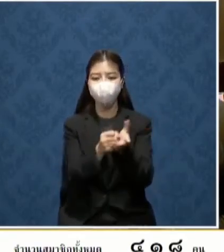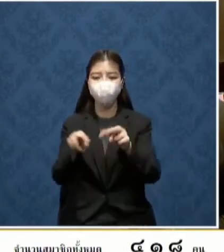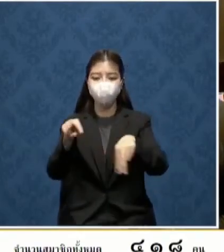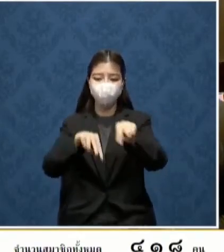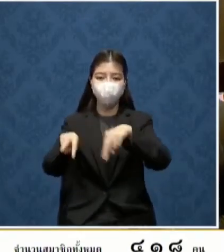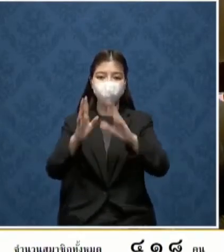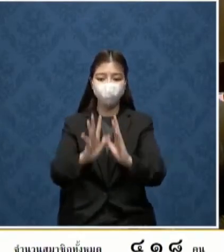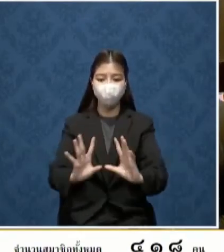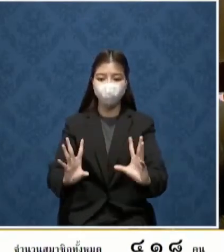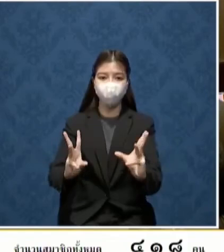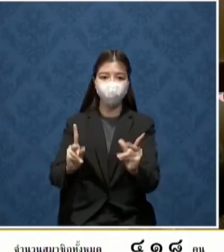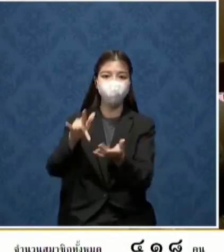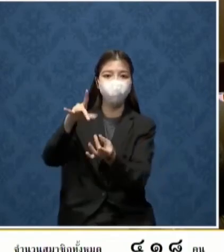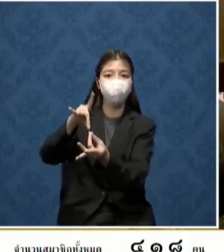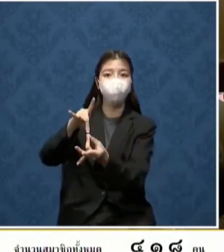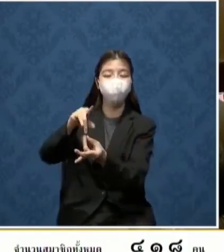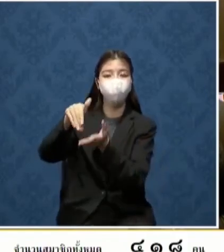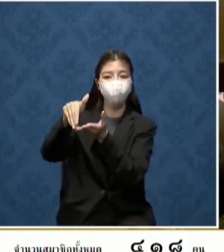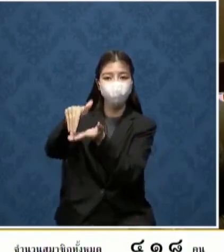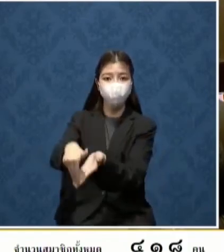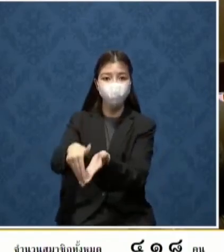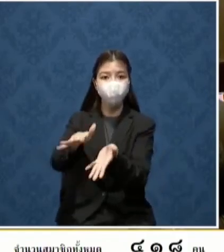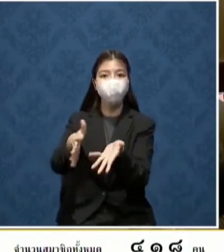ผู้ศูยหาย เรือก็พังแลวครับ